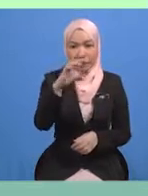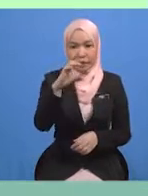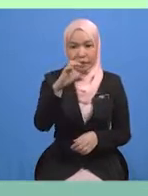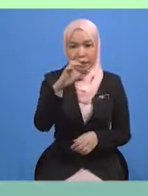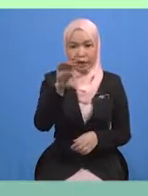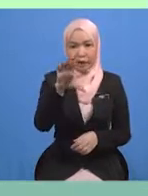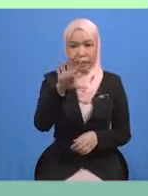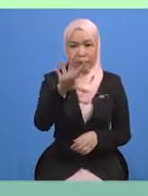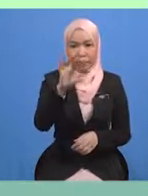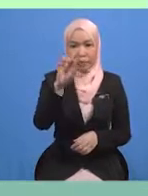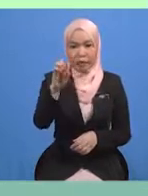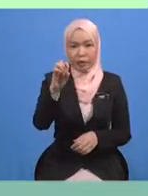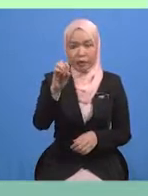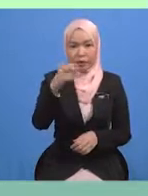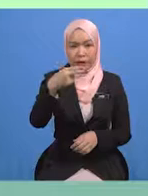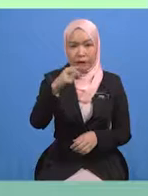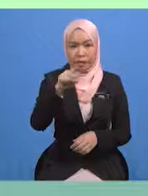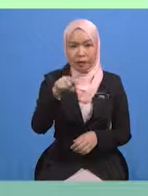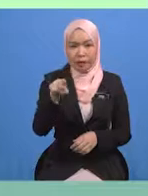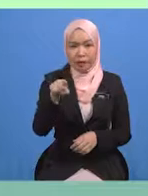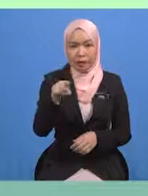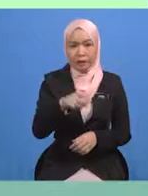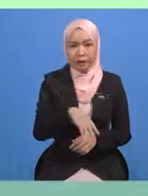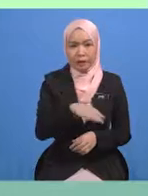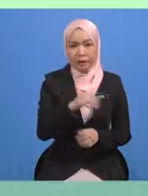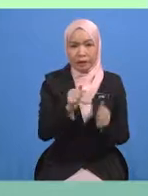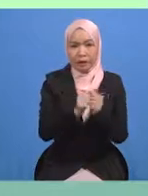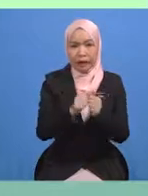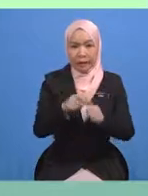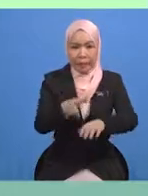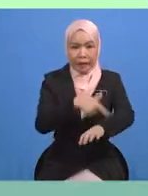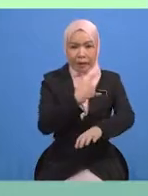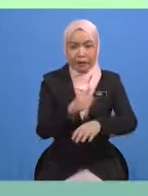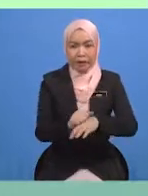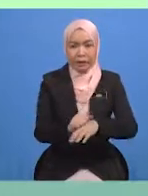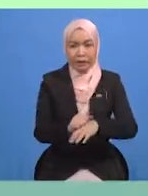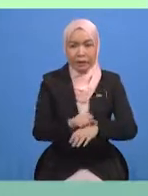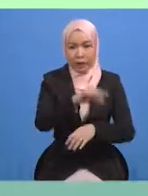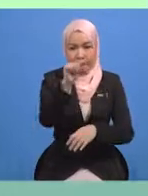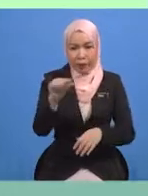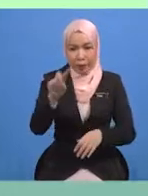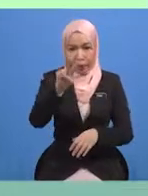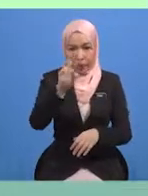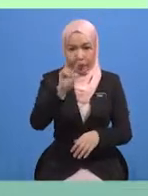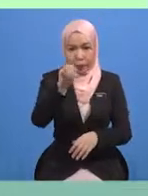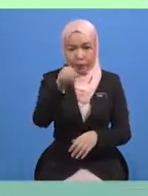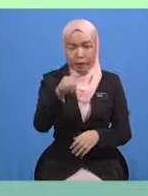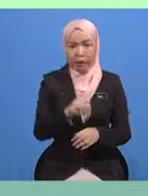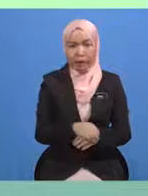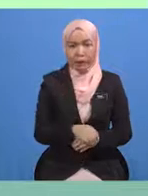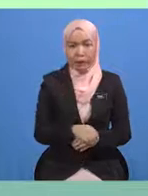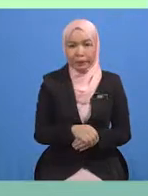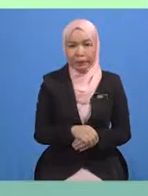250 Hz dengan panjang gelombang 2 meter.